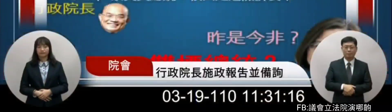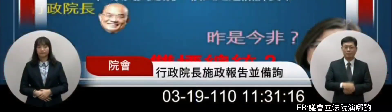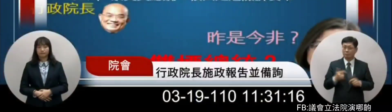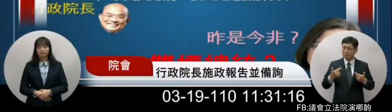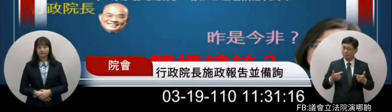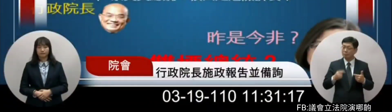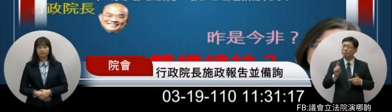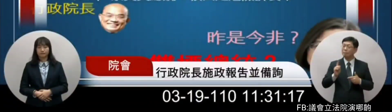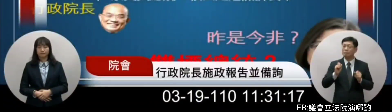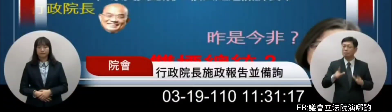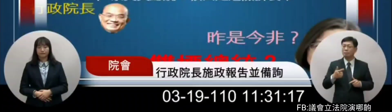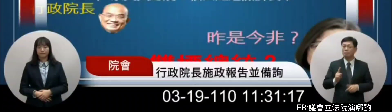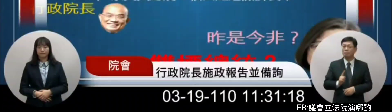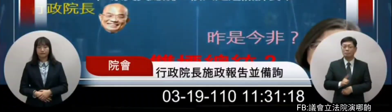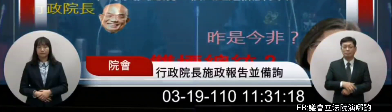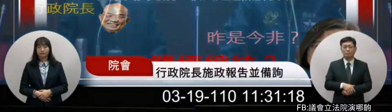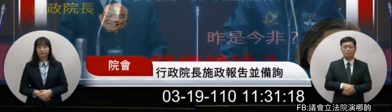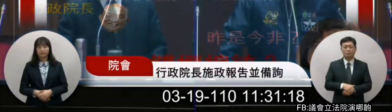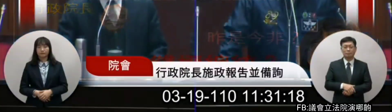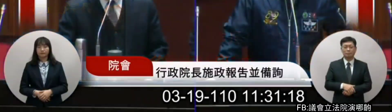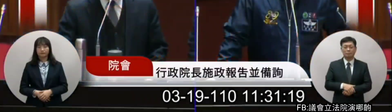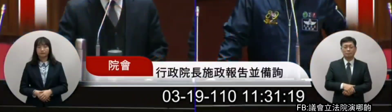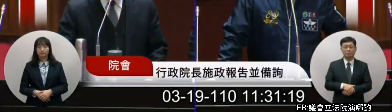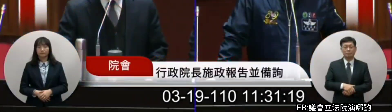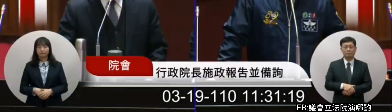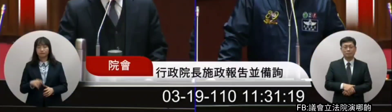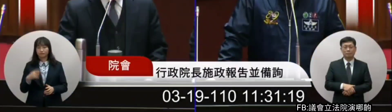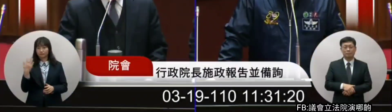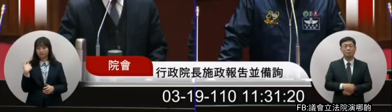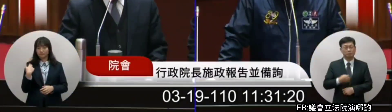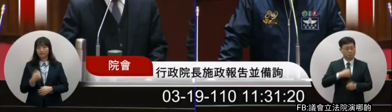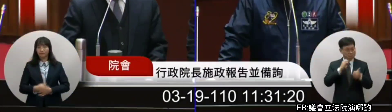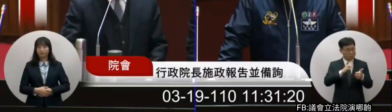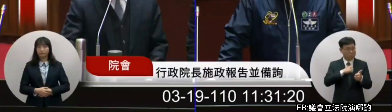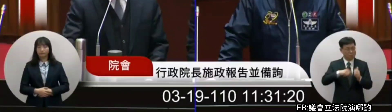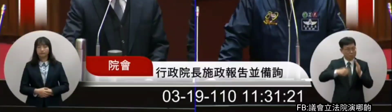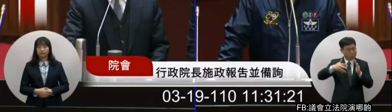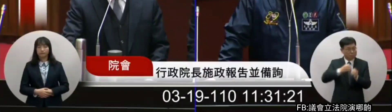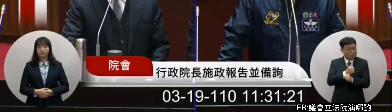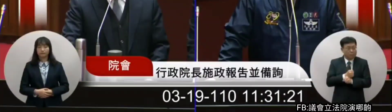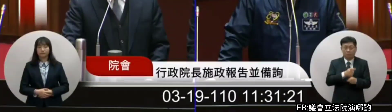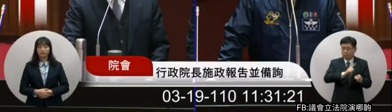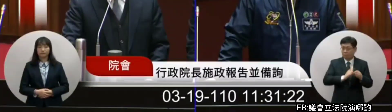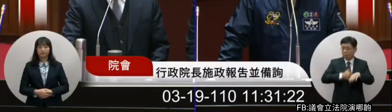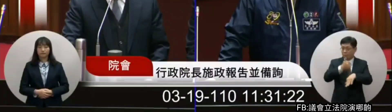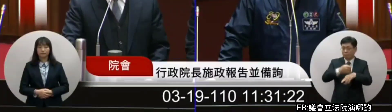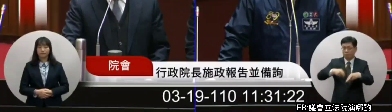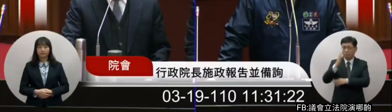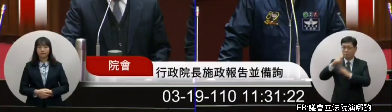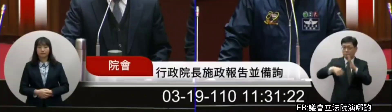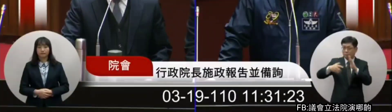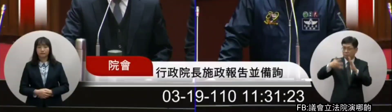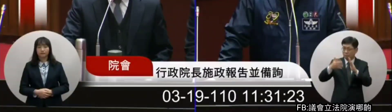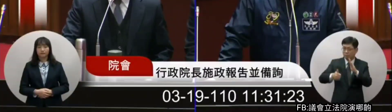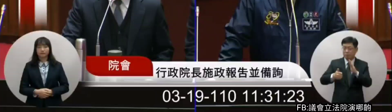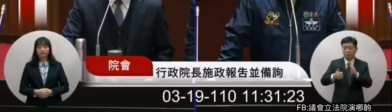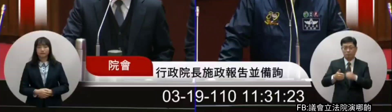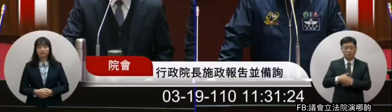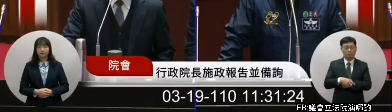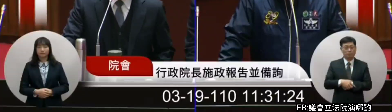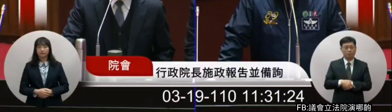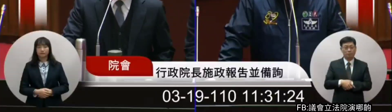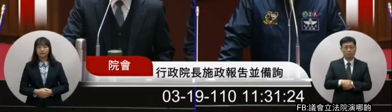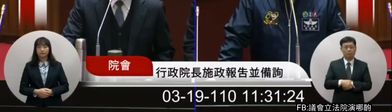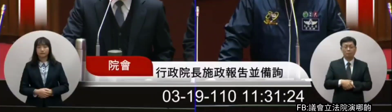是，哪里不是？就是、为什么？本席要提醒院长啊，在您担任行政院院长的时